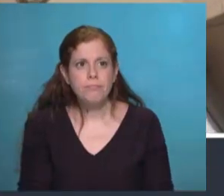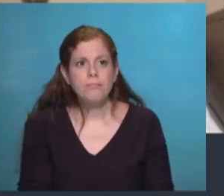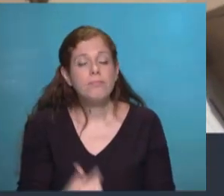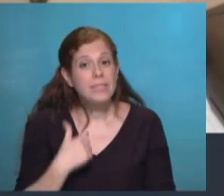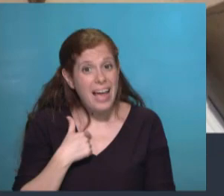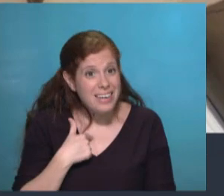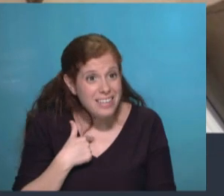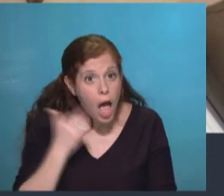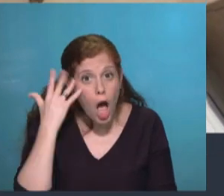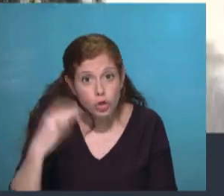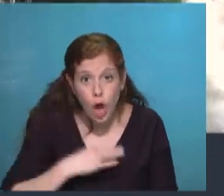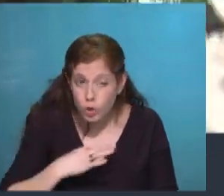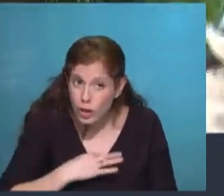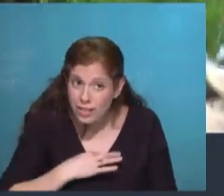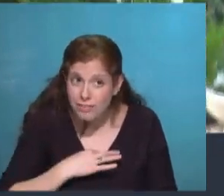השערה שלי,